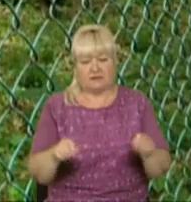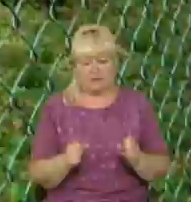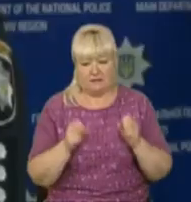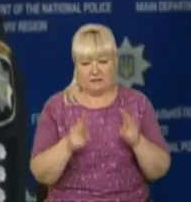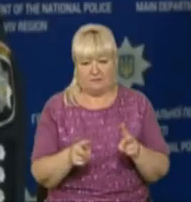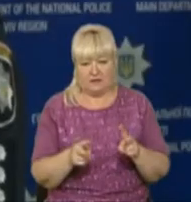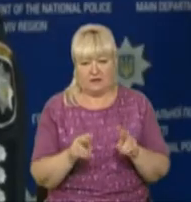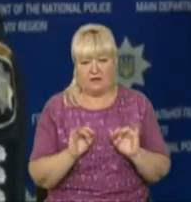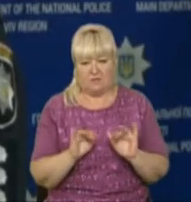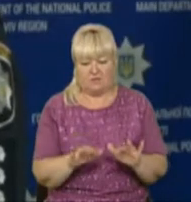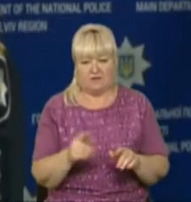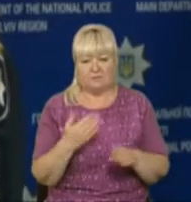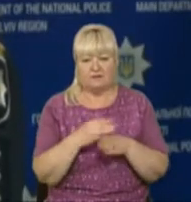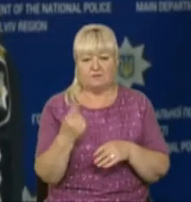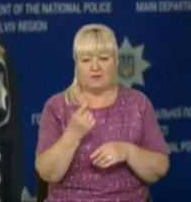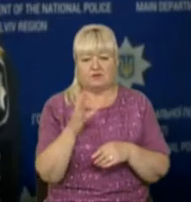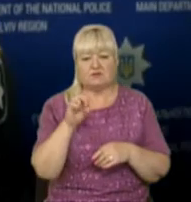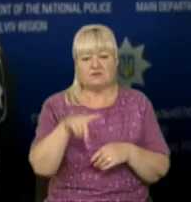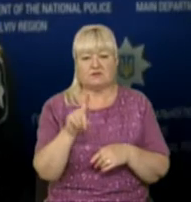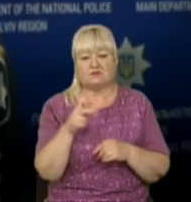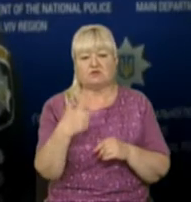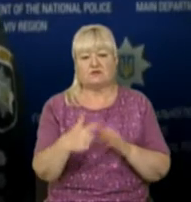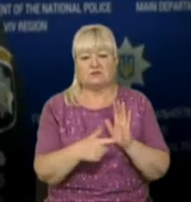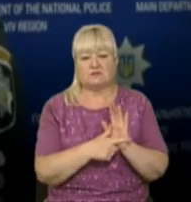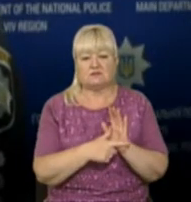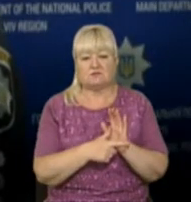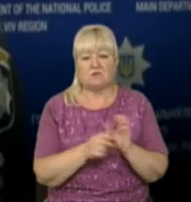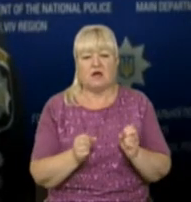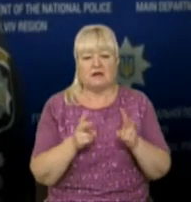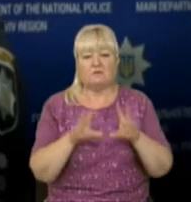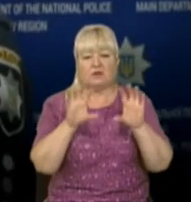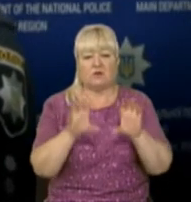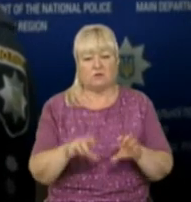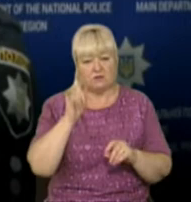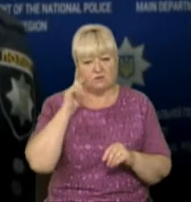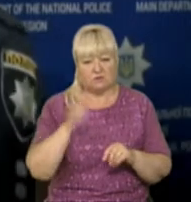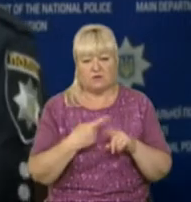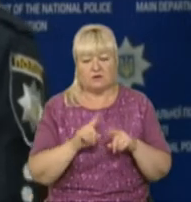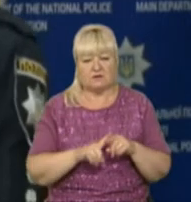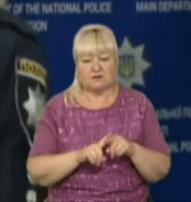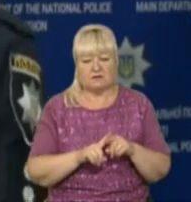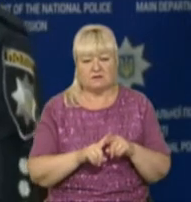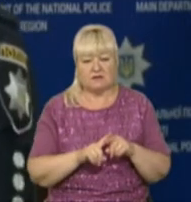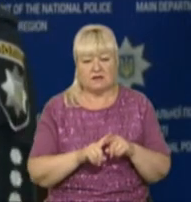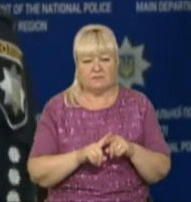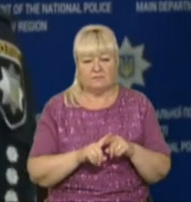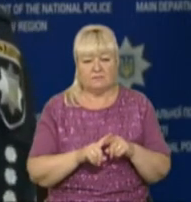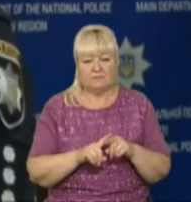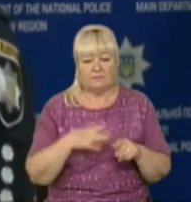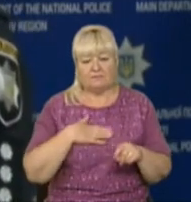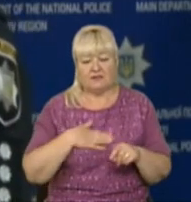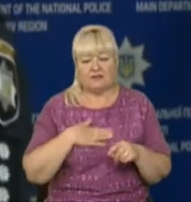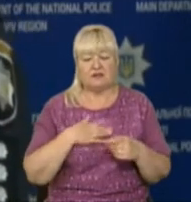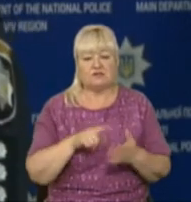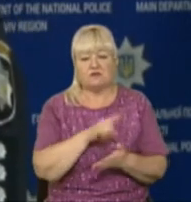провадження. За частиною першої статті 137 Кримінального кодексу України це неналежне виконання